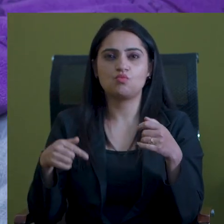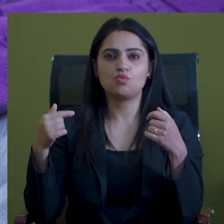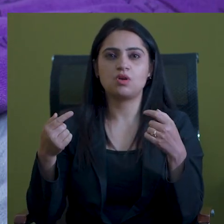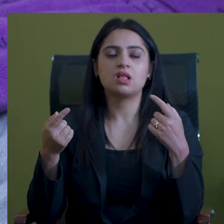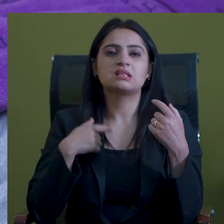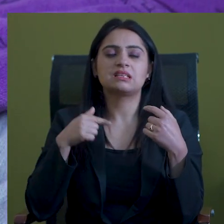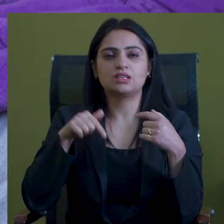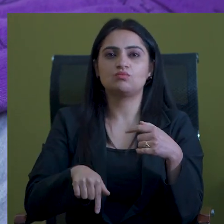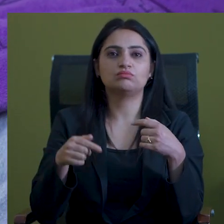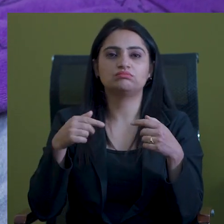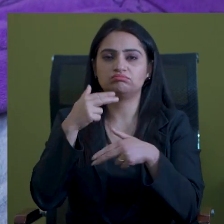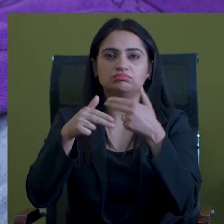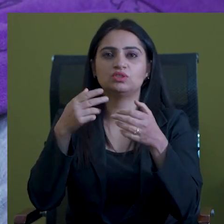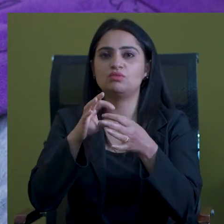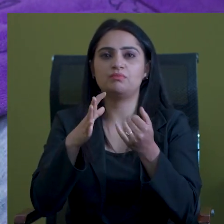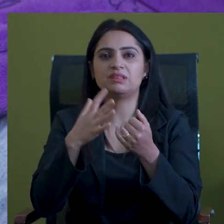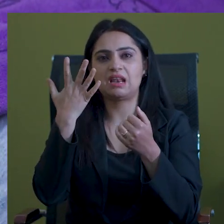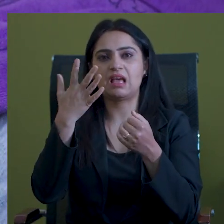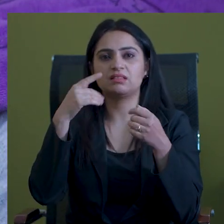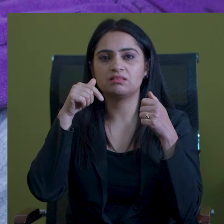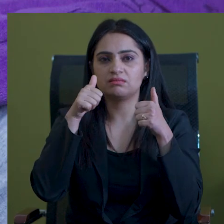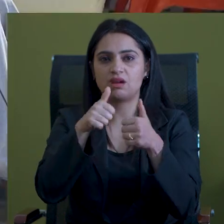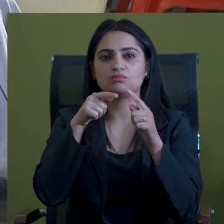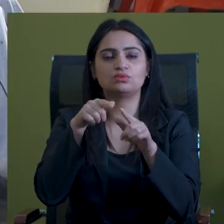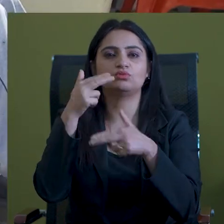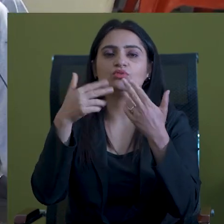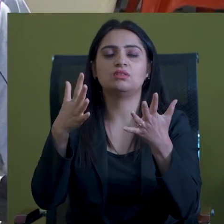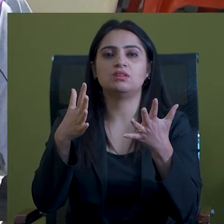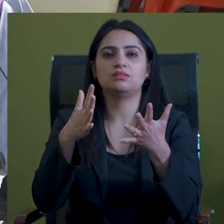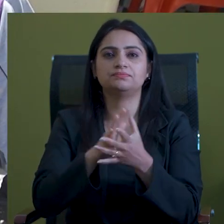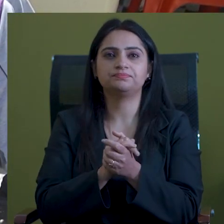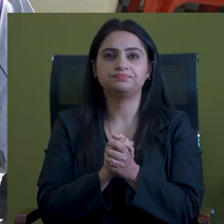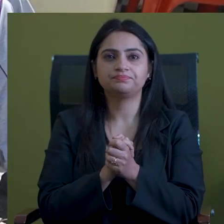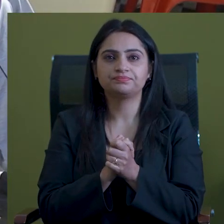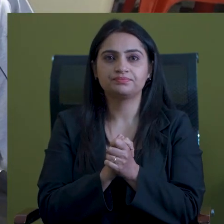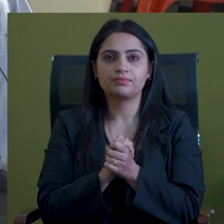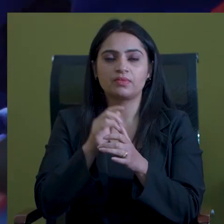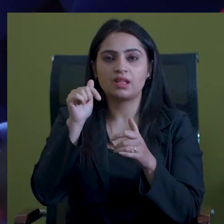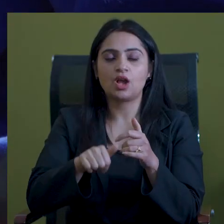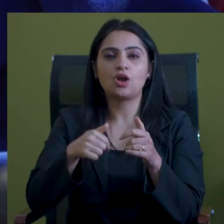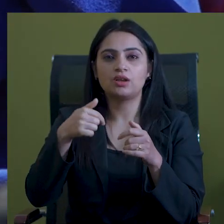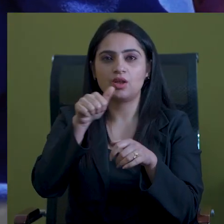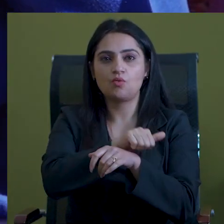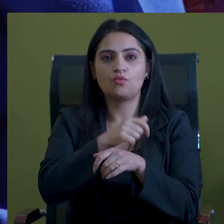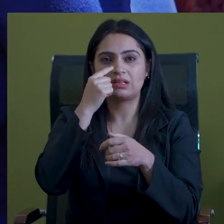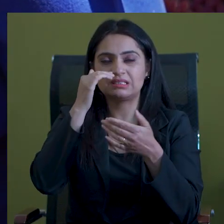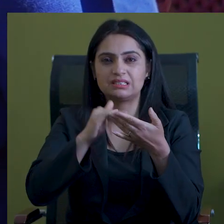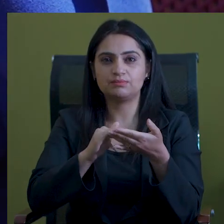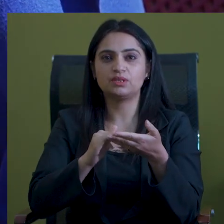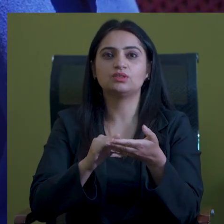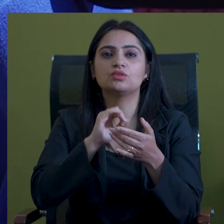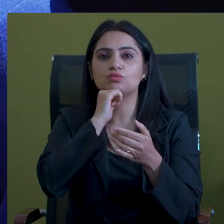अनुभुती हुन दैना आत्पनी राम्रो संग चल दैना अहिले नवराज श्रीमती र